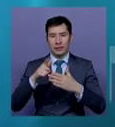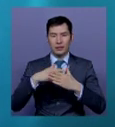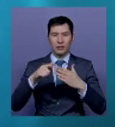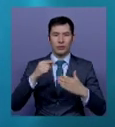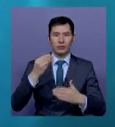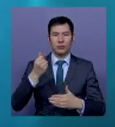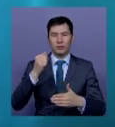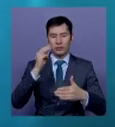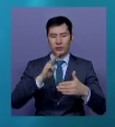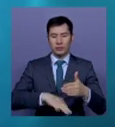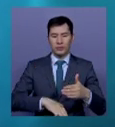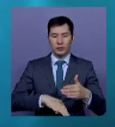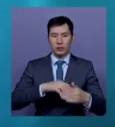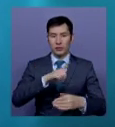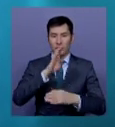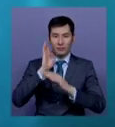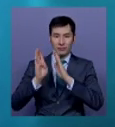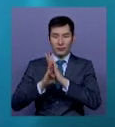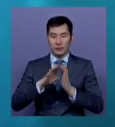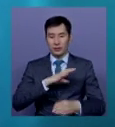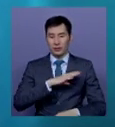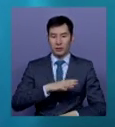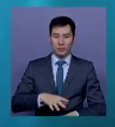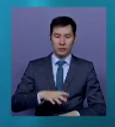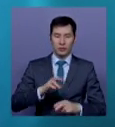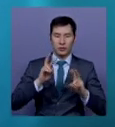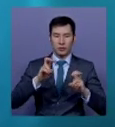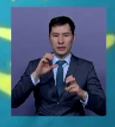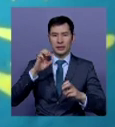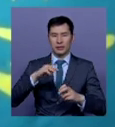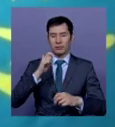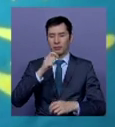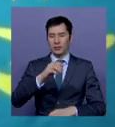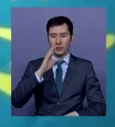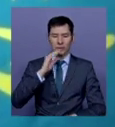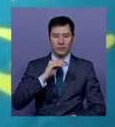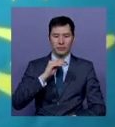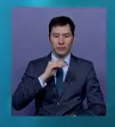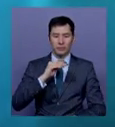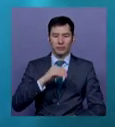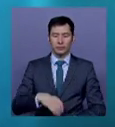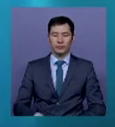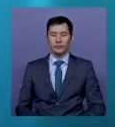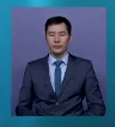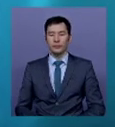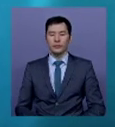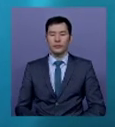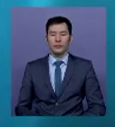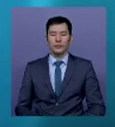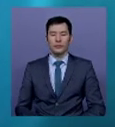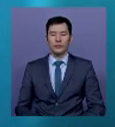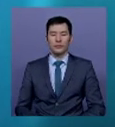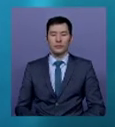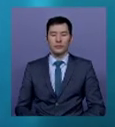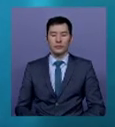талабына бағынбағаны үшін қылмыстық кодексінің қылмыстық жауапкершілік белгіленген. 2000 айлық есептік көрсеткіш айыппұлдан